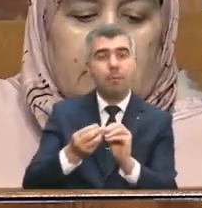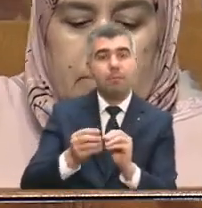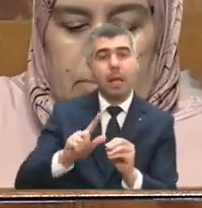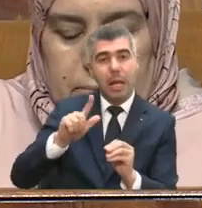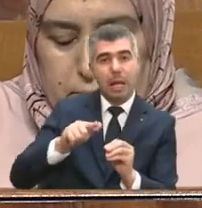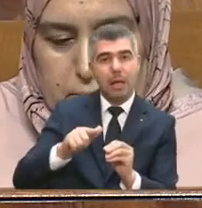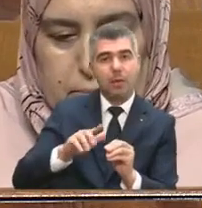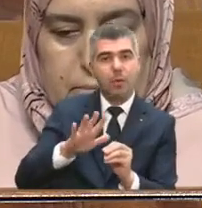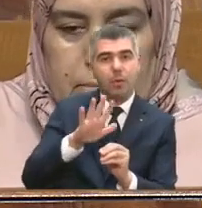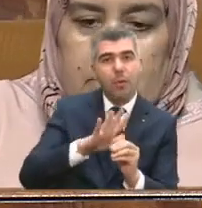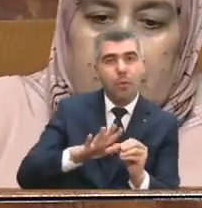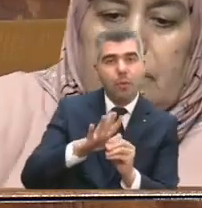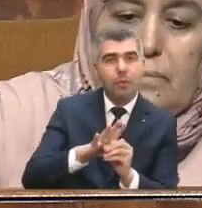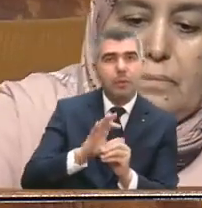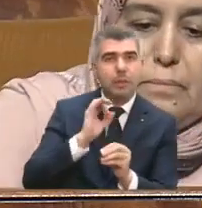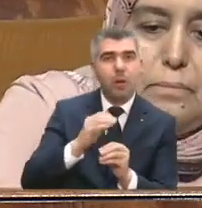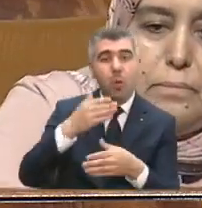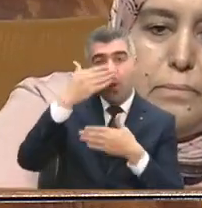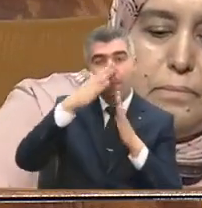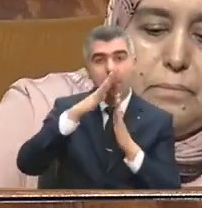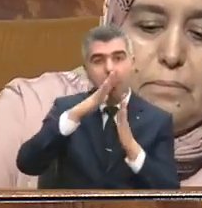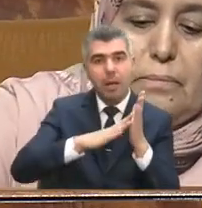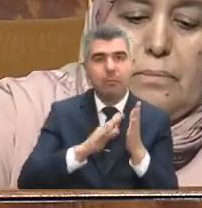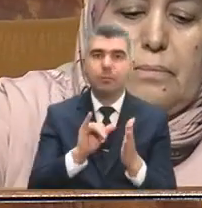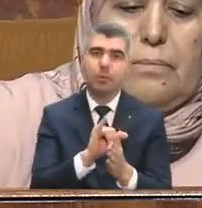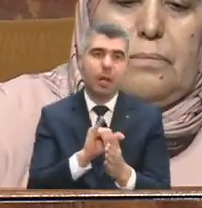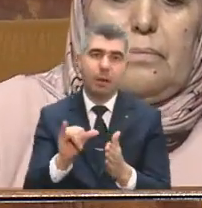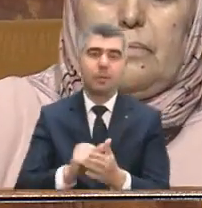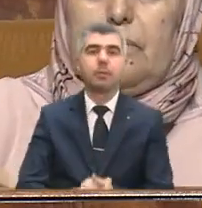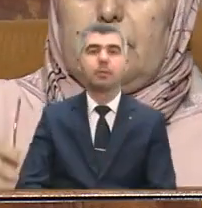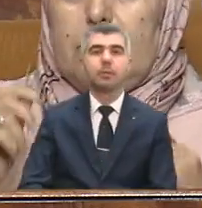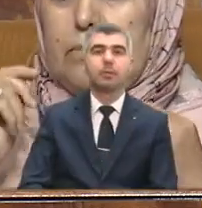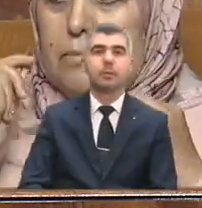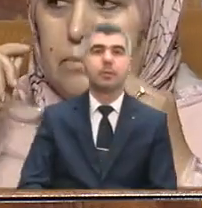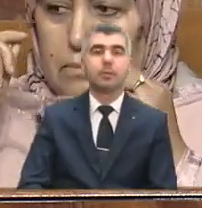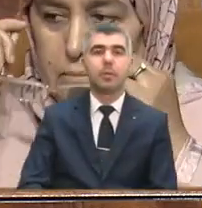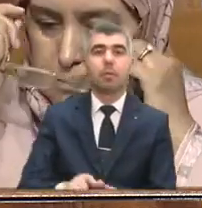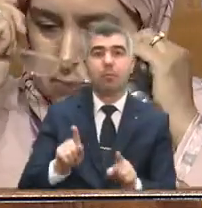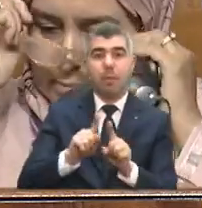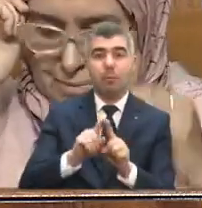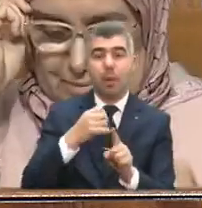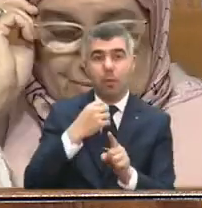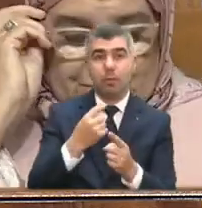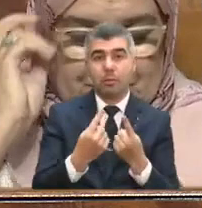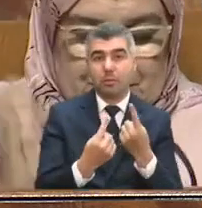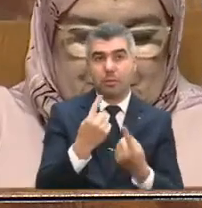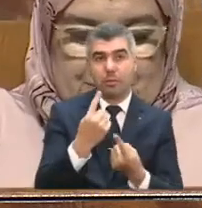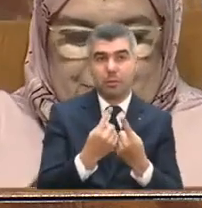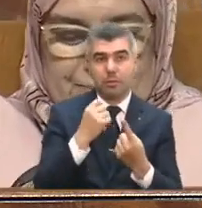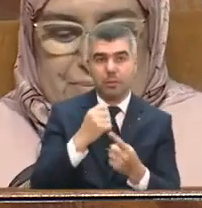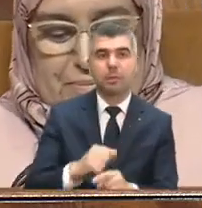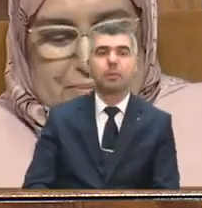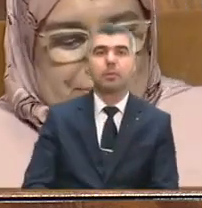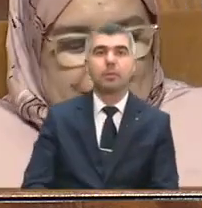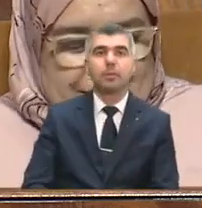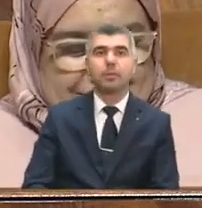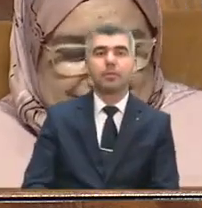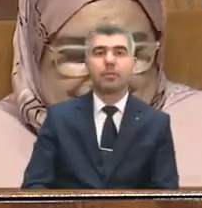المشاكل كثيره على المغاربه، لذلك تريدون ان